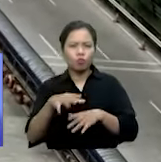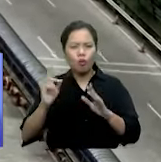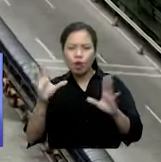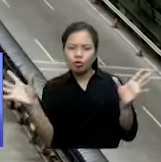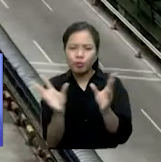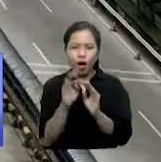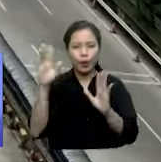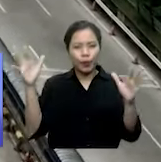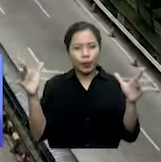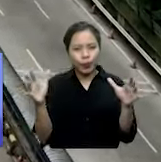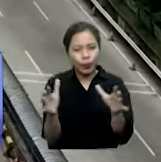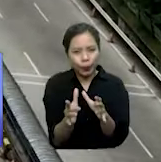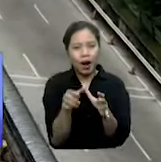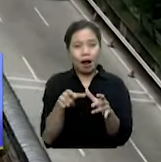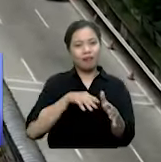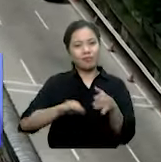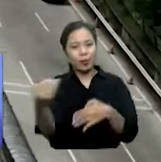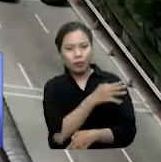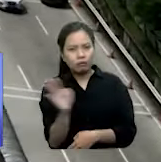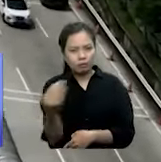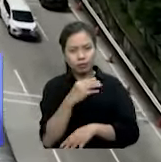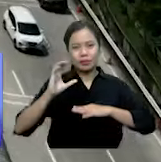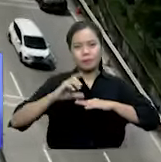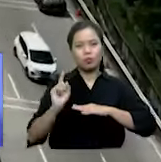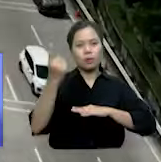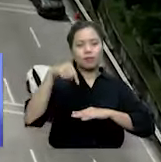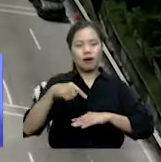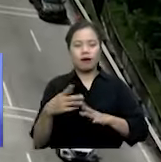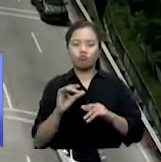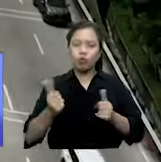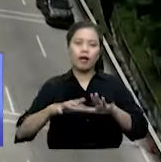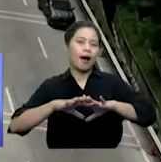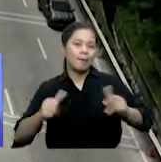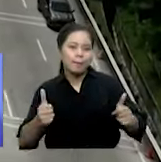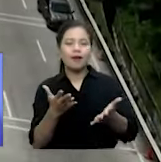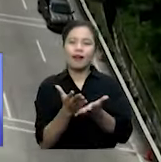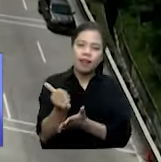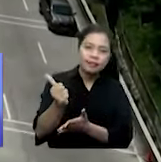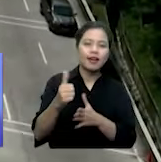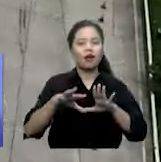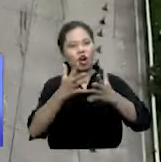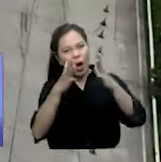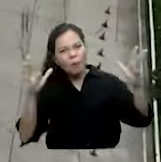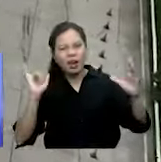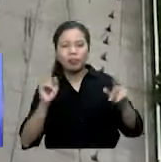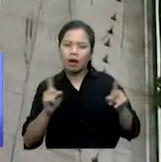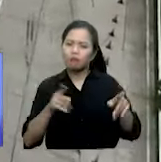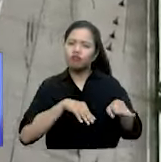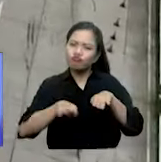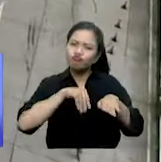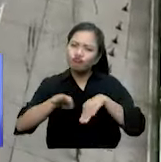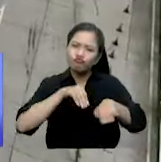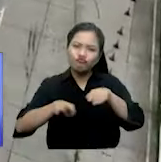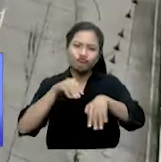meski mulai mengalami penurunan arus salalu lintas di ruas Stol Cikampek utama saat ini kembali kondusif ramai lancar dan